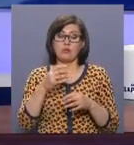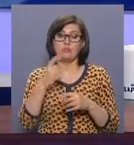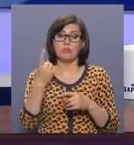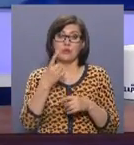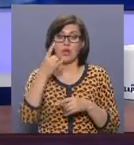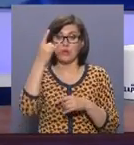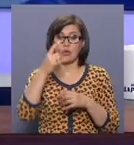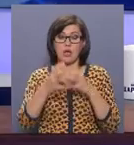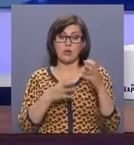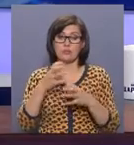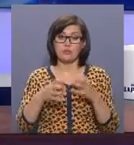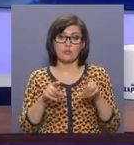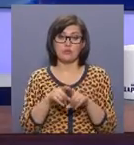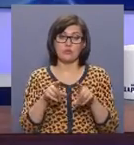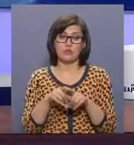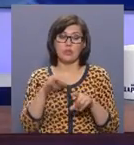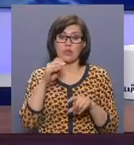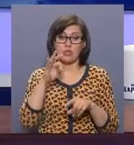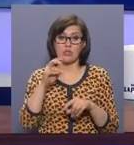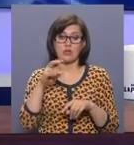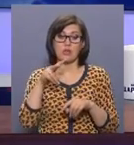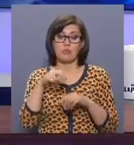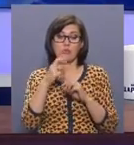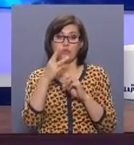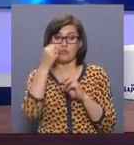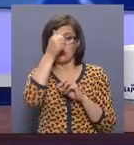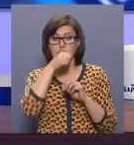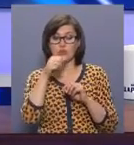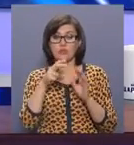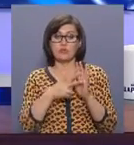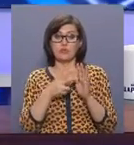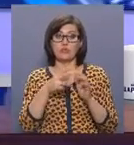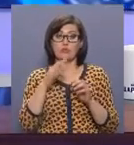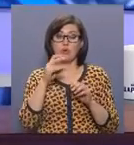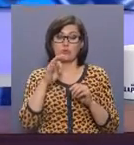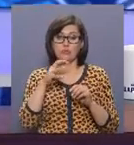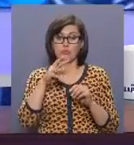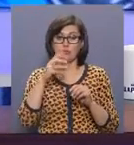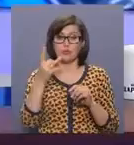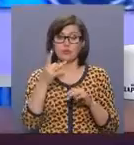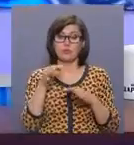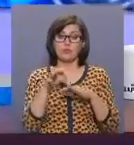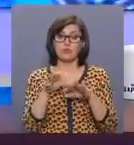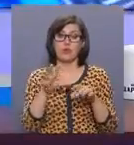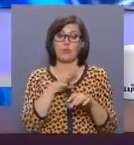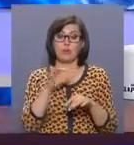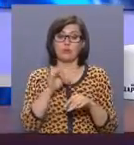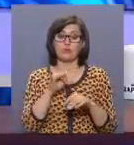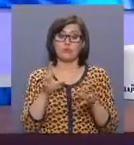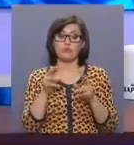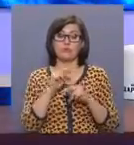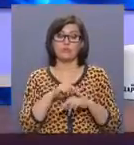фестивалі The Spirit of Tengri 2013 жылдың 8-ші маусымында бірінші рет өткізілген болатын.